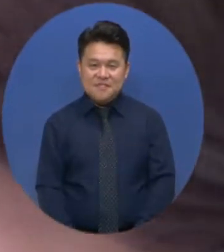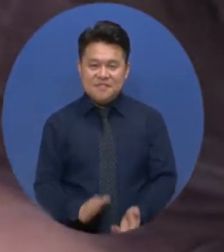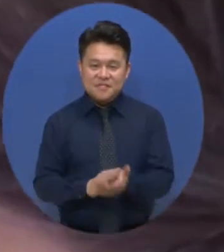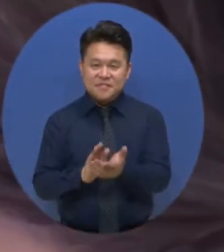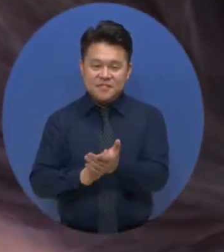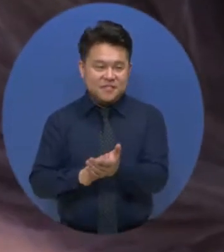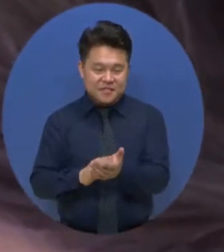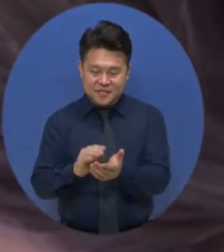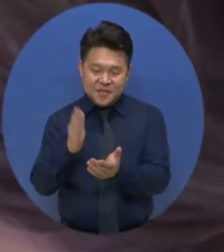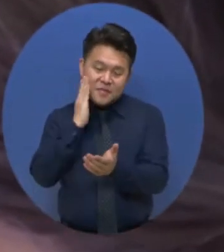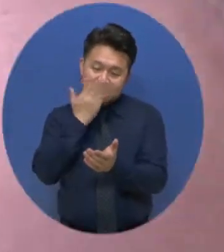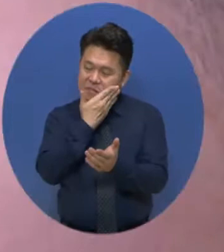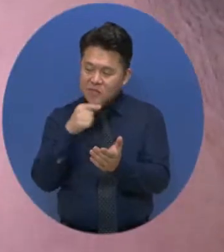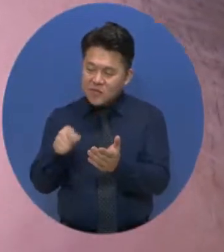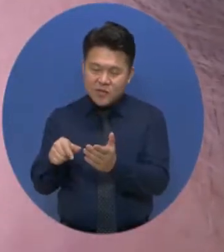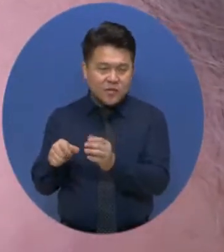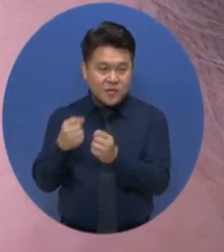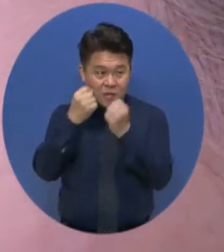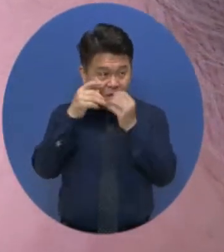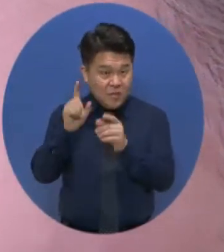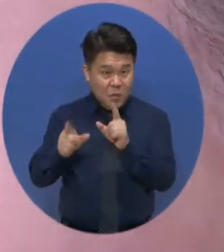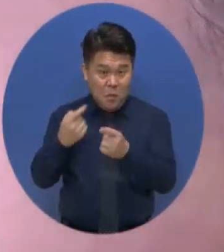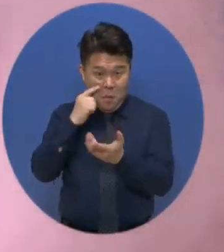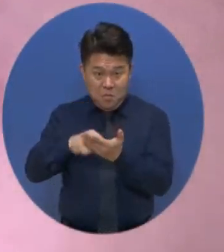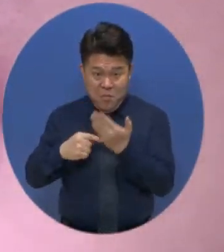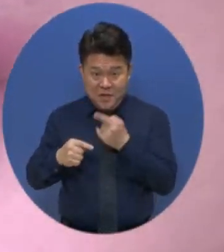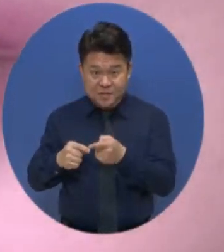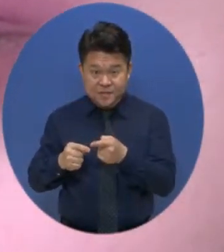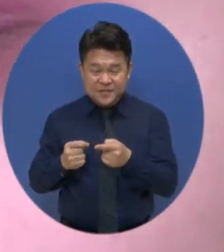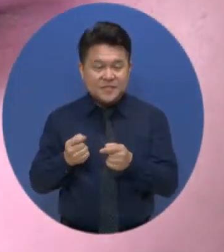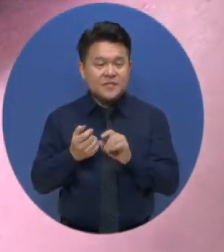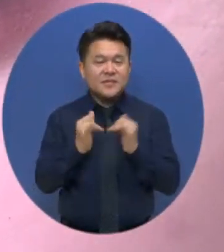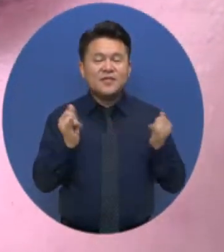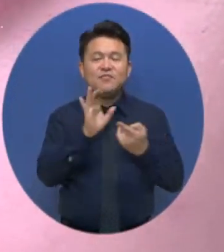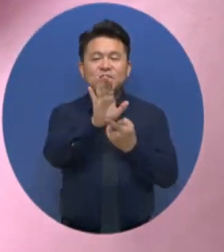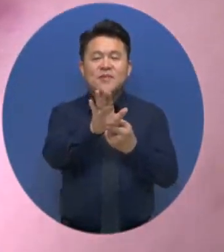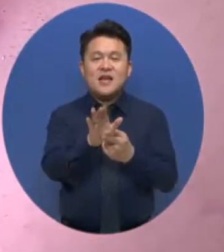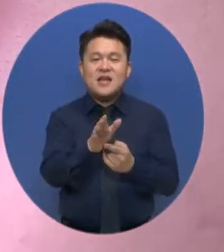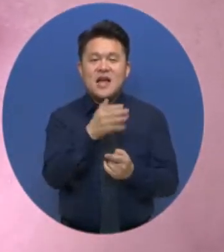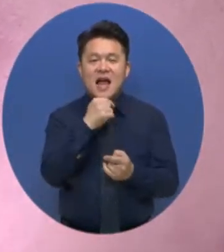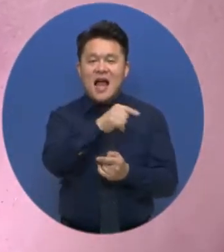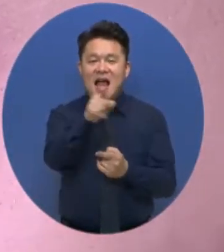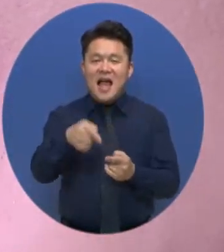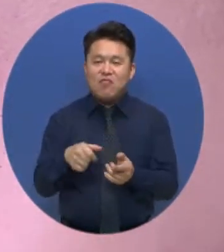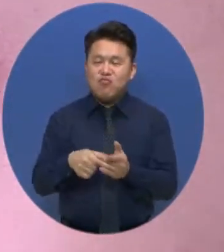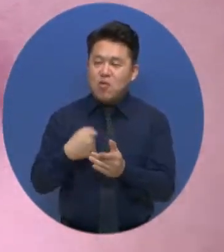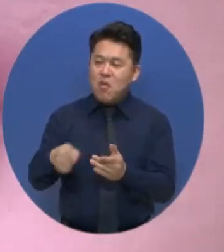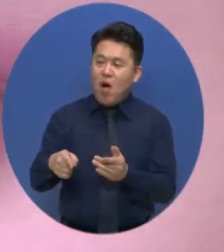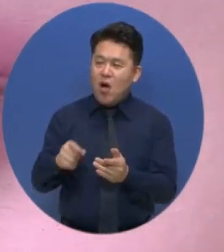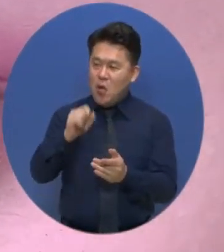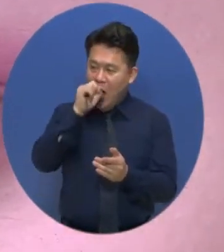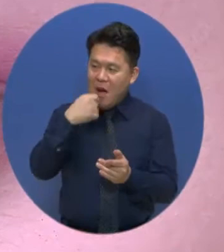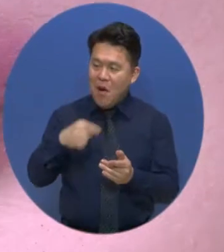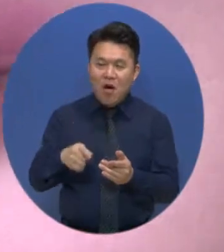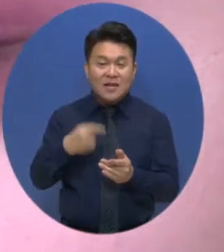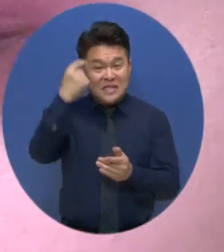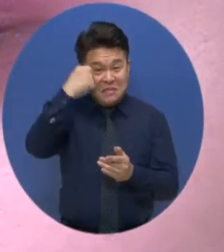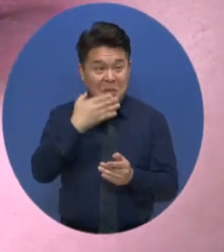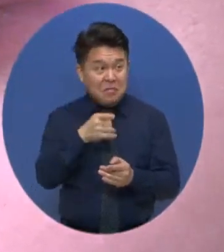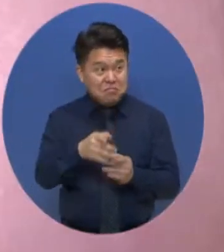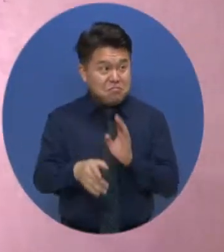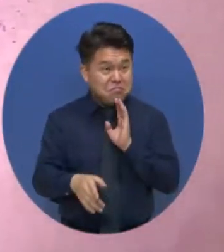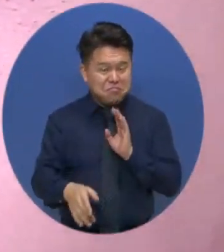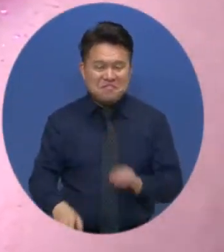제품의 또 다른 모습을 또 발견하는 거고 이 발견한 모습을 또 공유하면서 다른 사람들이 저 제품은 저런 매력이 있구나 또